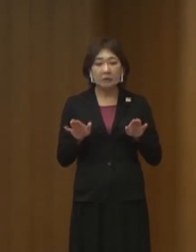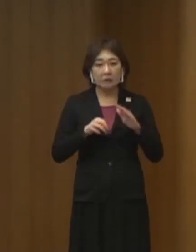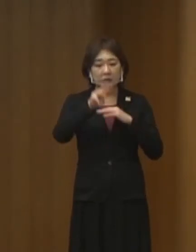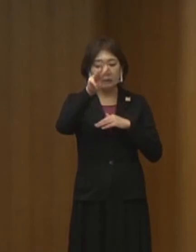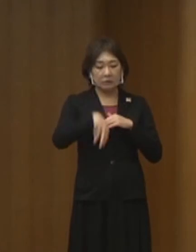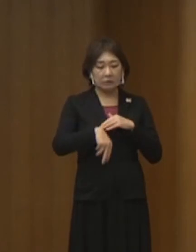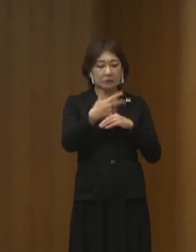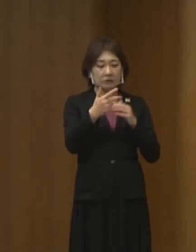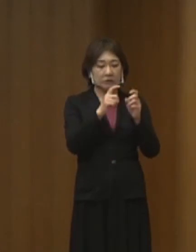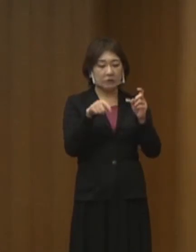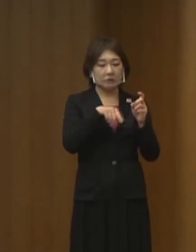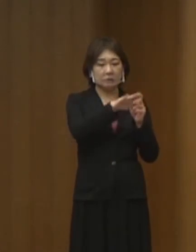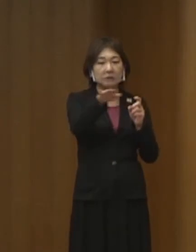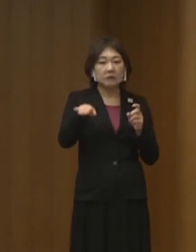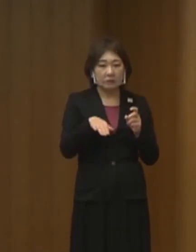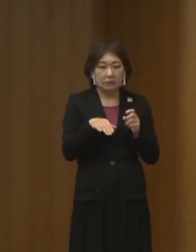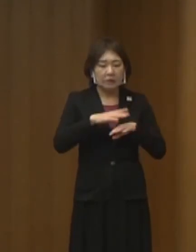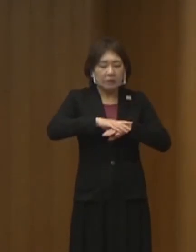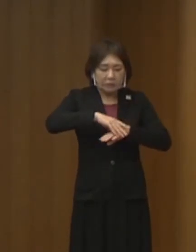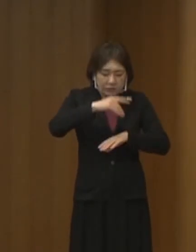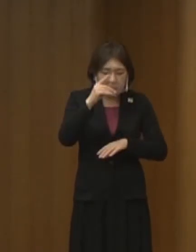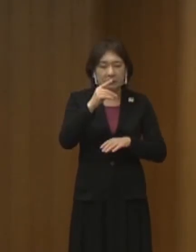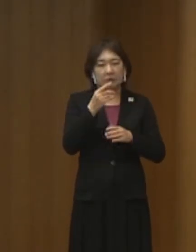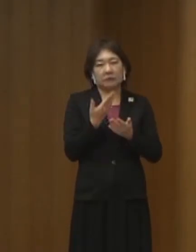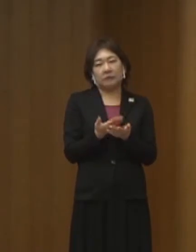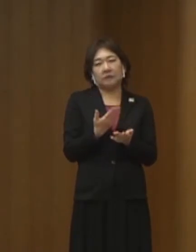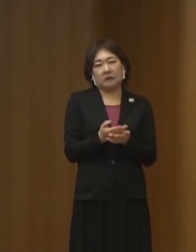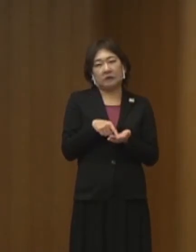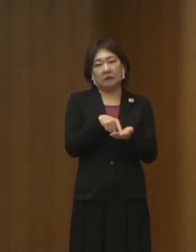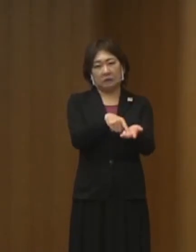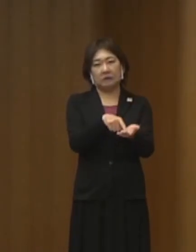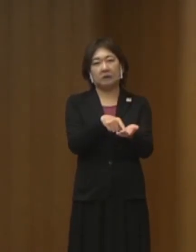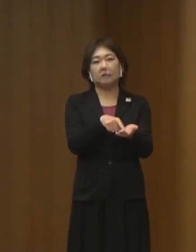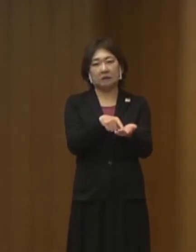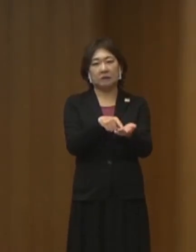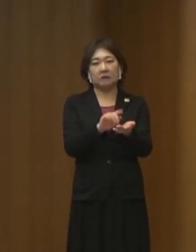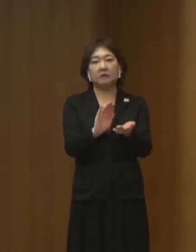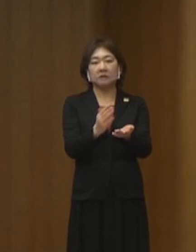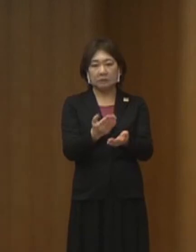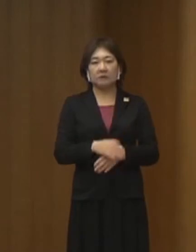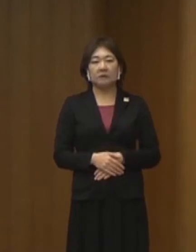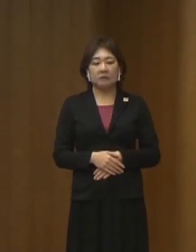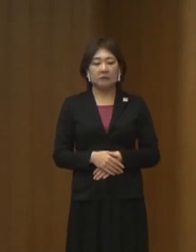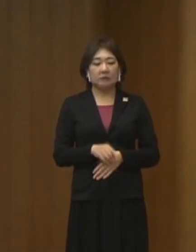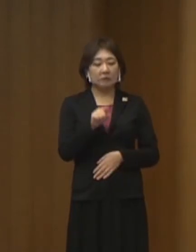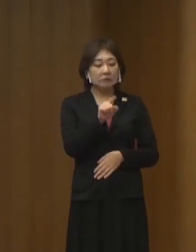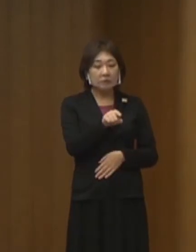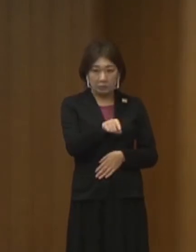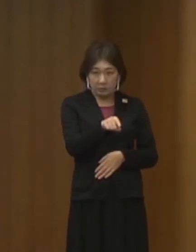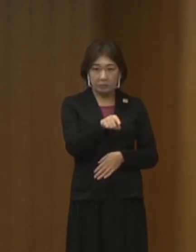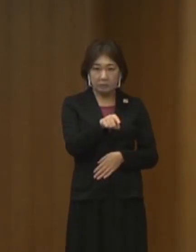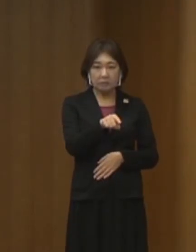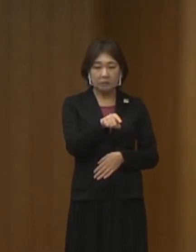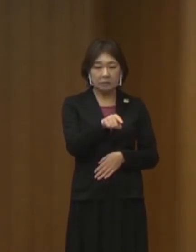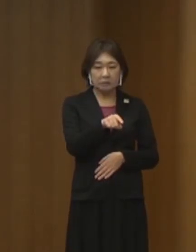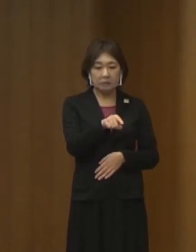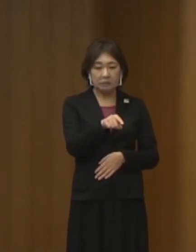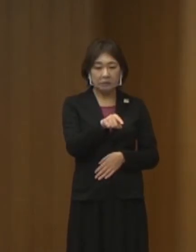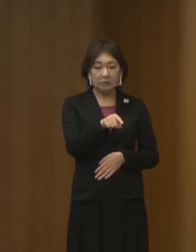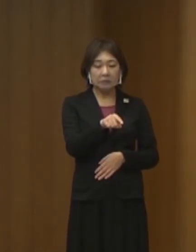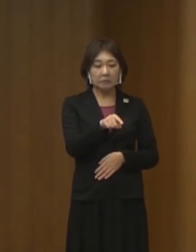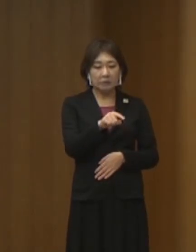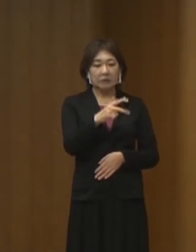川市内に向けた初めての要請ということになるわけでありますが、旭川市内では市中